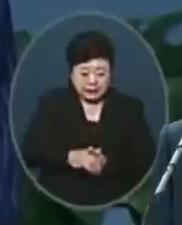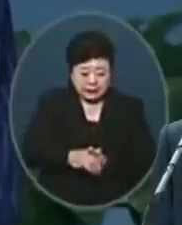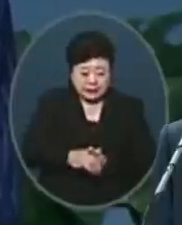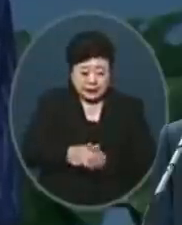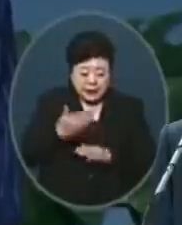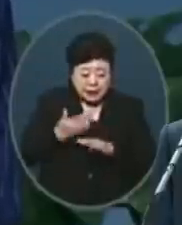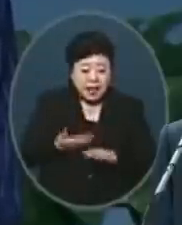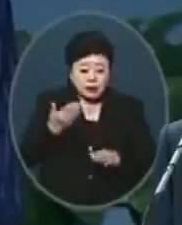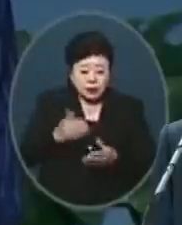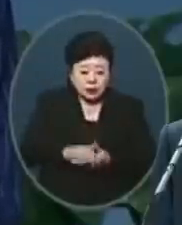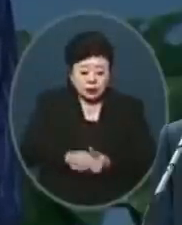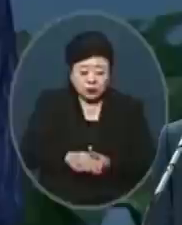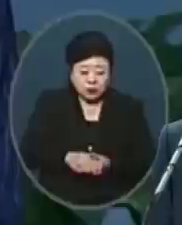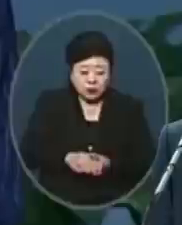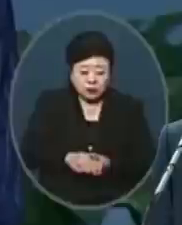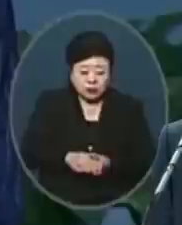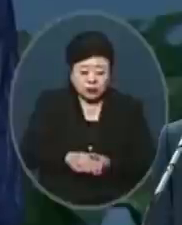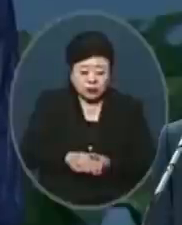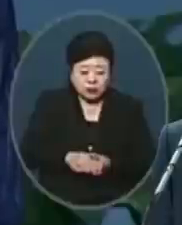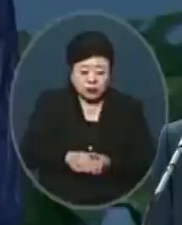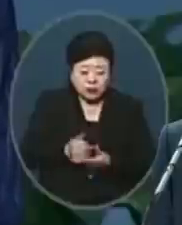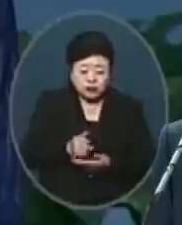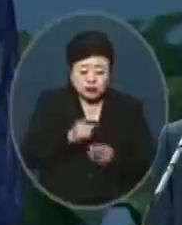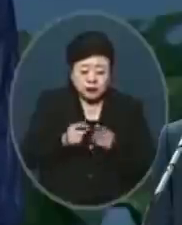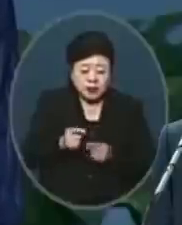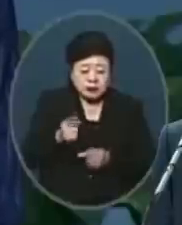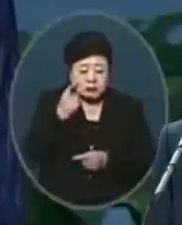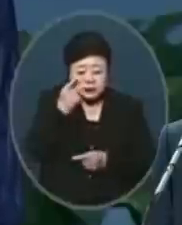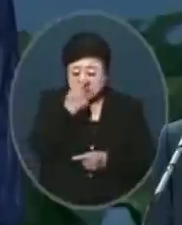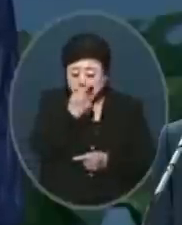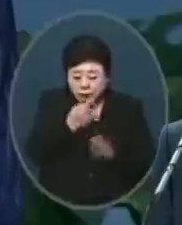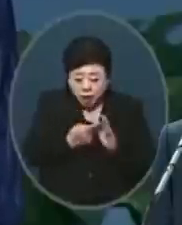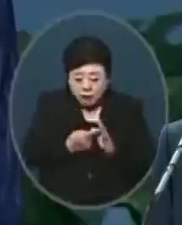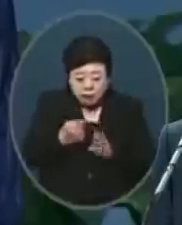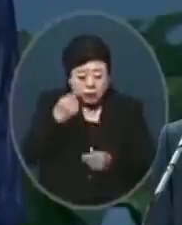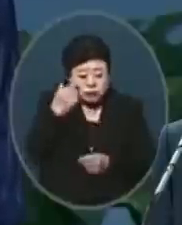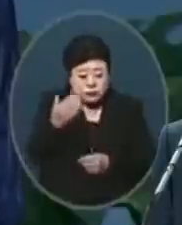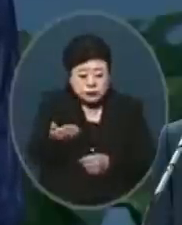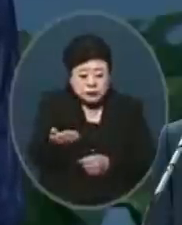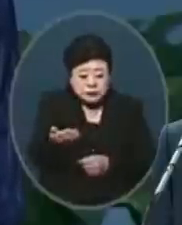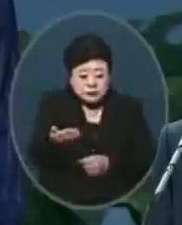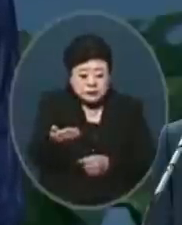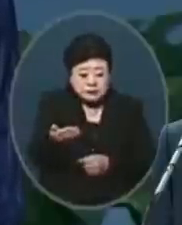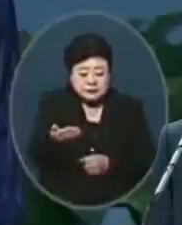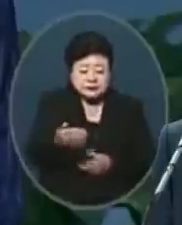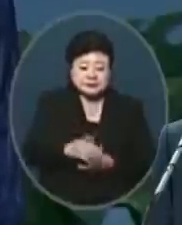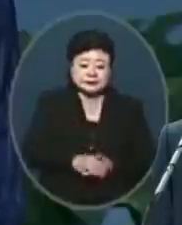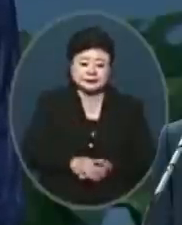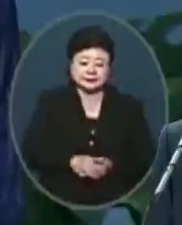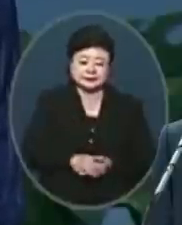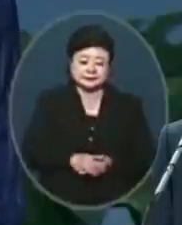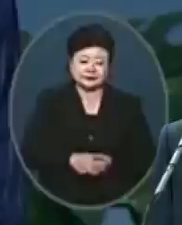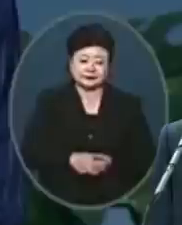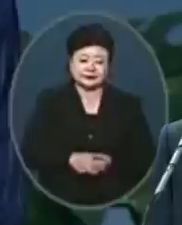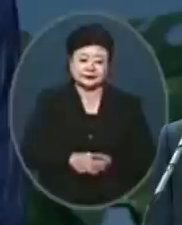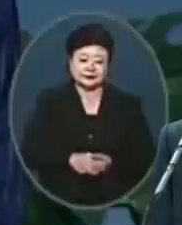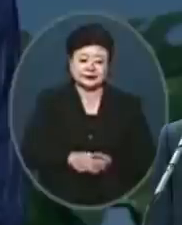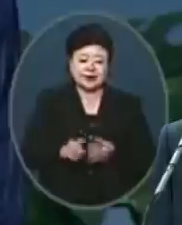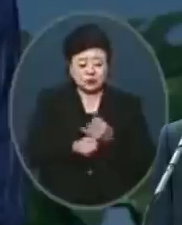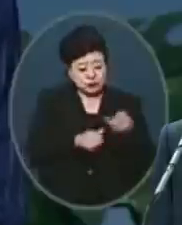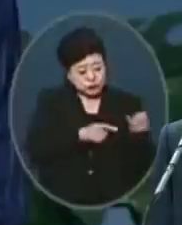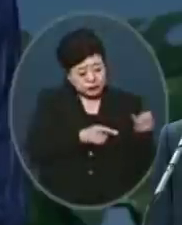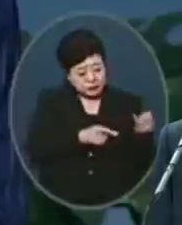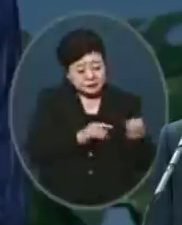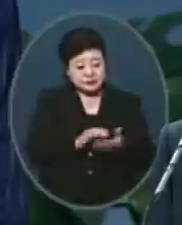따로 나가서 주의 말씀을 전가하고 이러냐고. 그래서 아니 당신 부인이